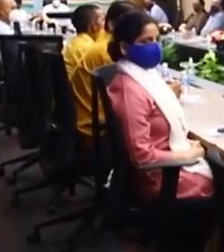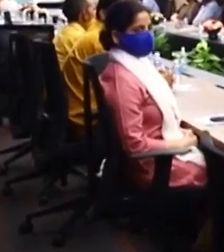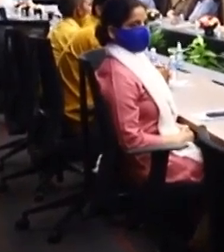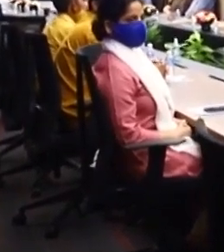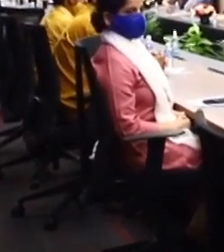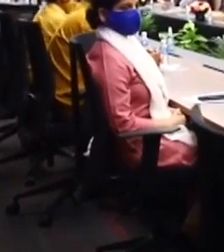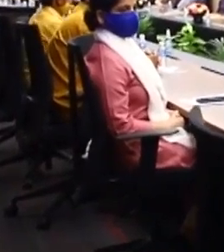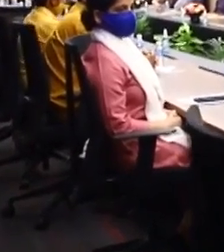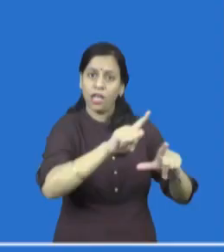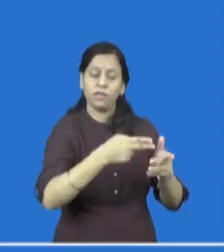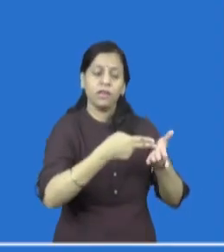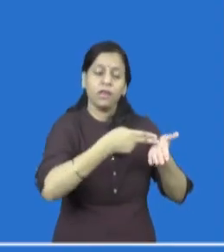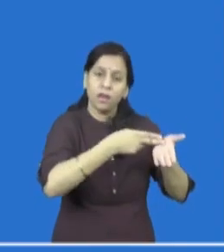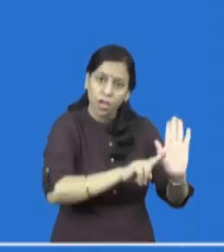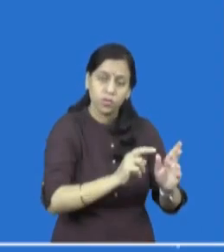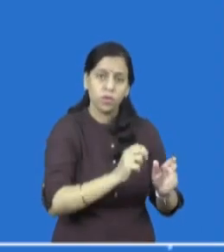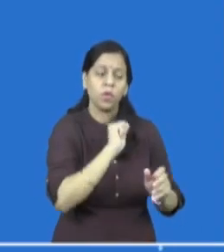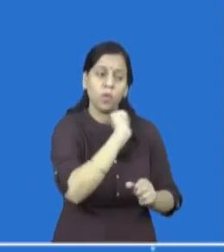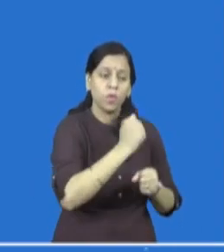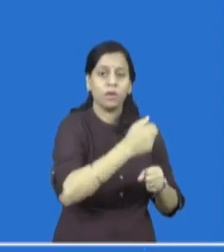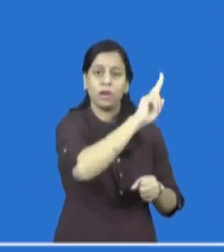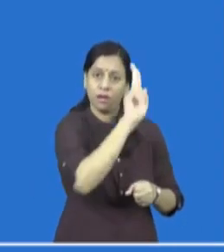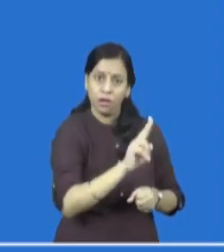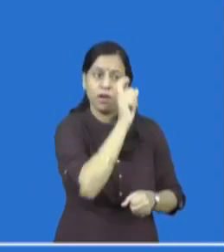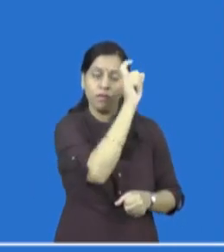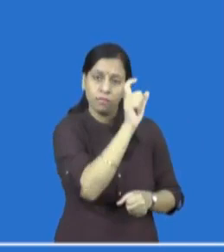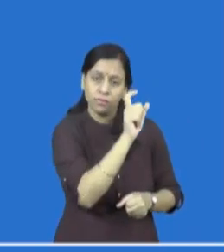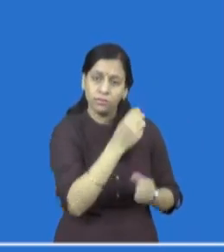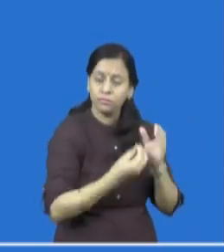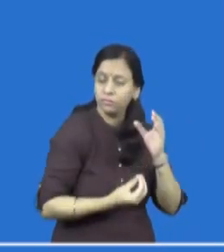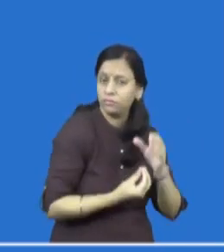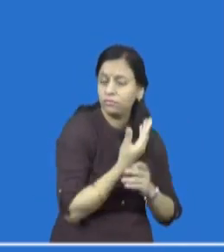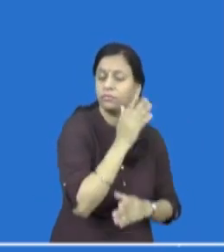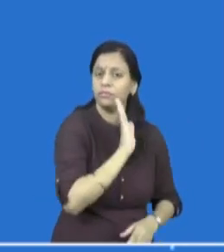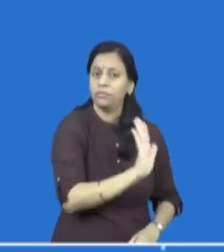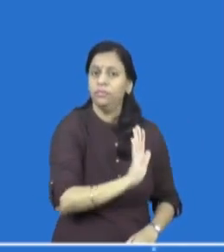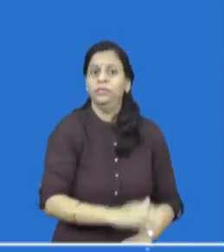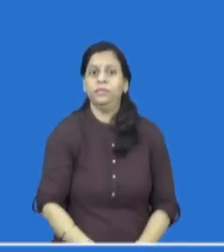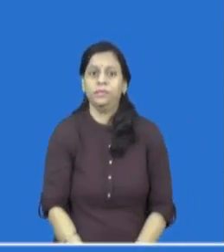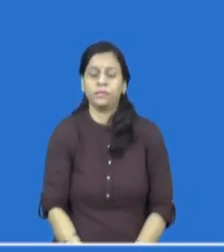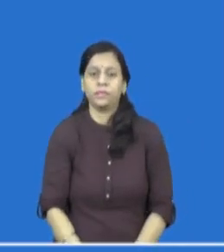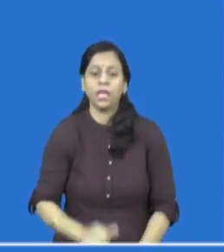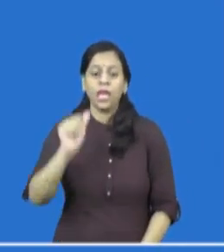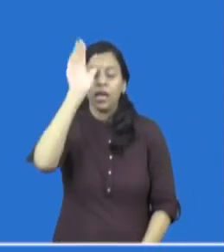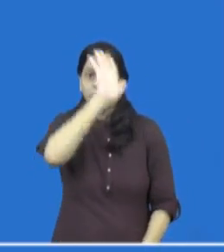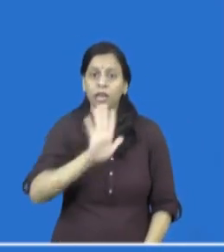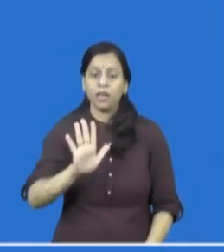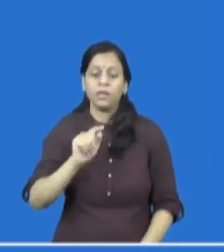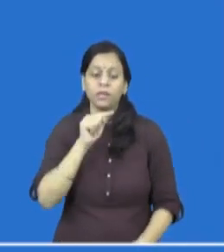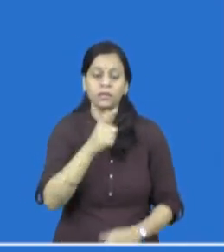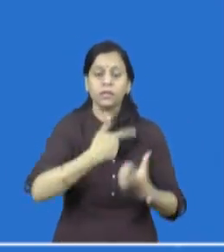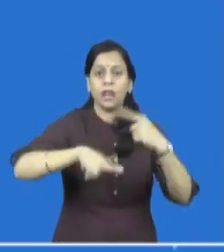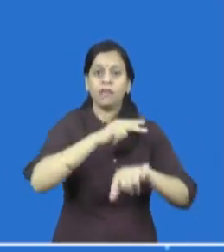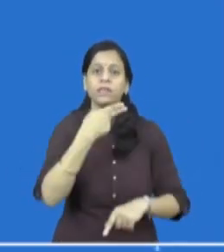वहां सांकेतिक भाषाएं स्वरूप से अपने व्याकरण और शब्दावली के साथ विकसित होती हैं। भारत में इसे भारतीय सांकेतिक